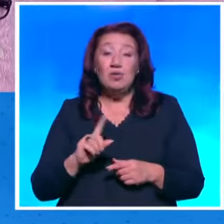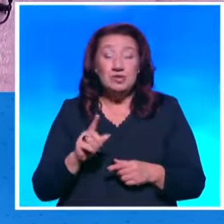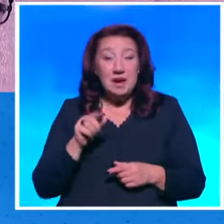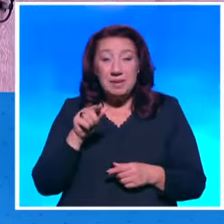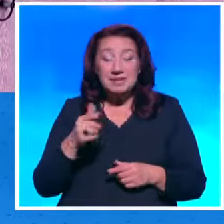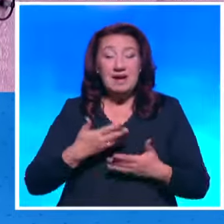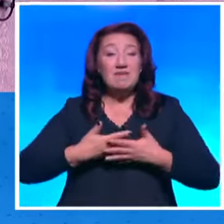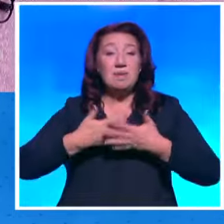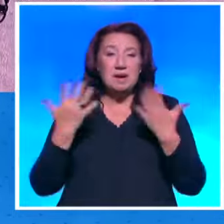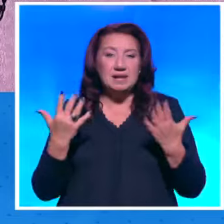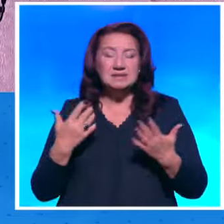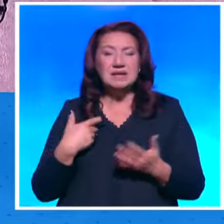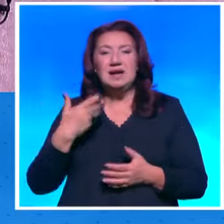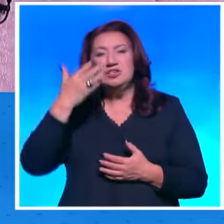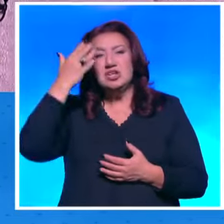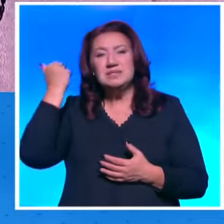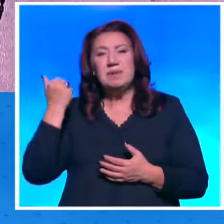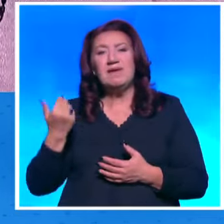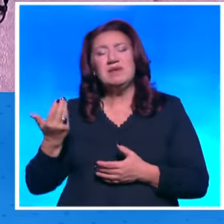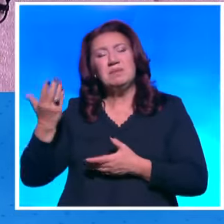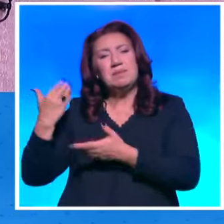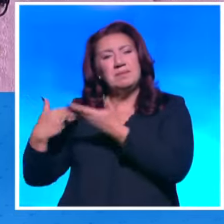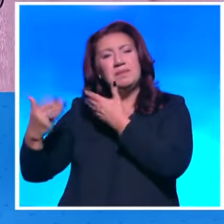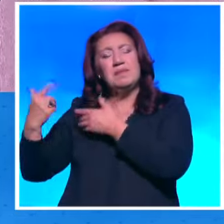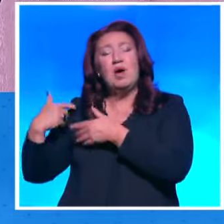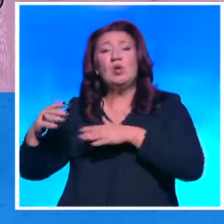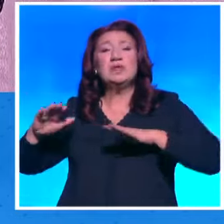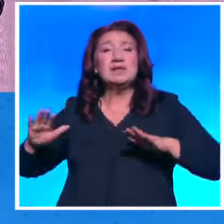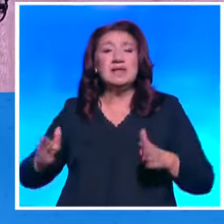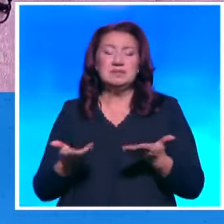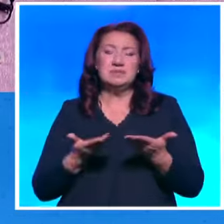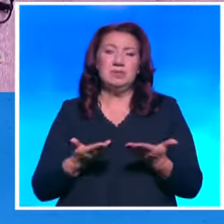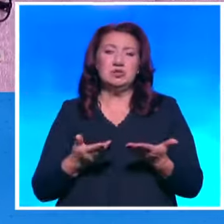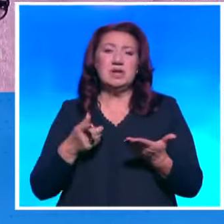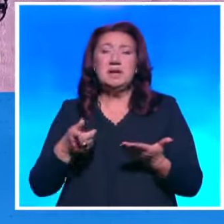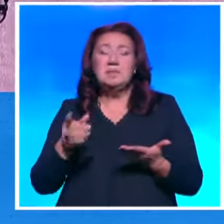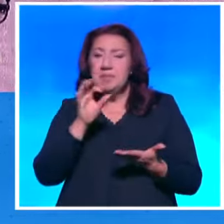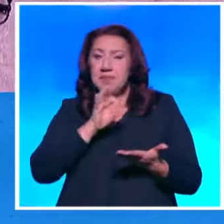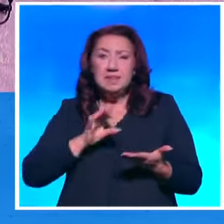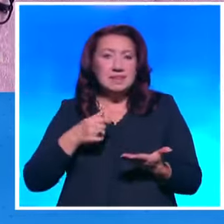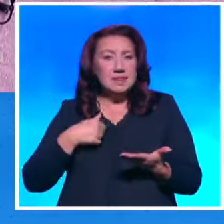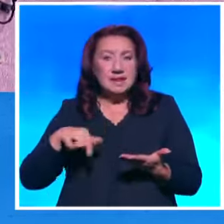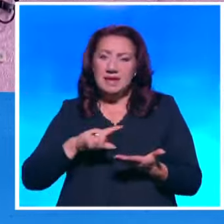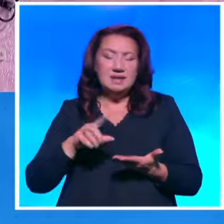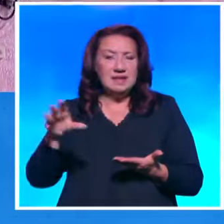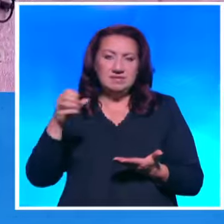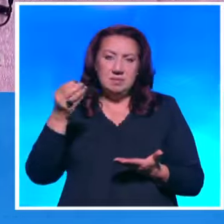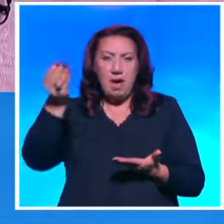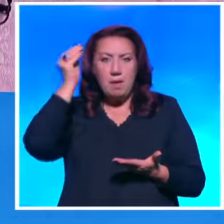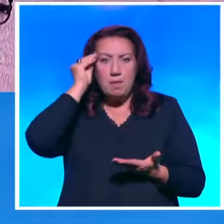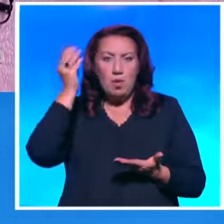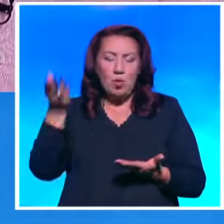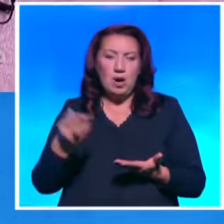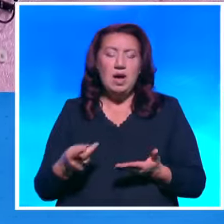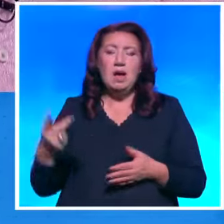тръгнали. Клиширано е, разбира се, това, че трябва да помни историята. Факт е, че ние не си вземем поуки от историята и повтаряме едни и същи грешки. Но без